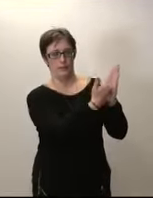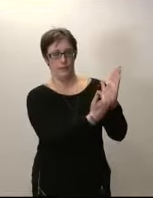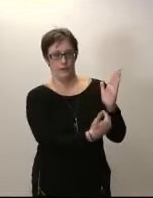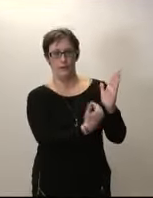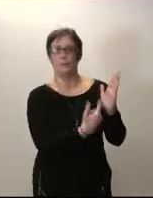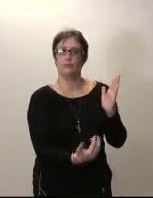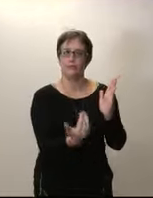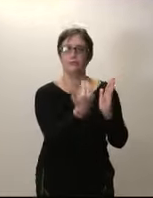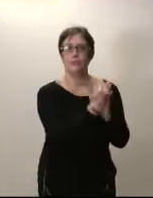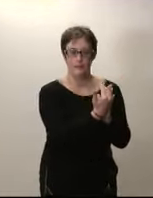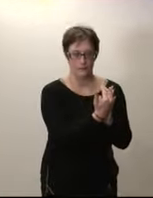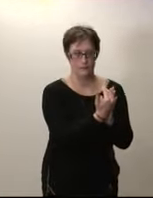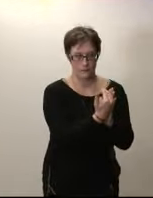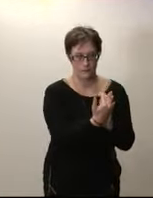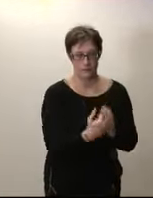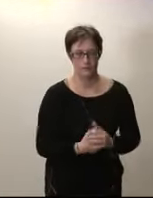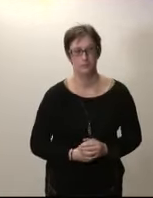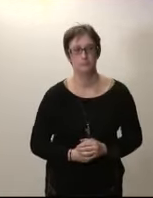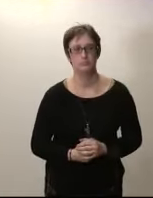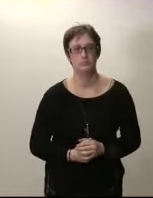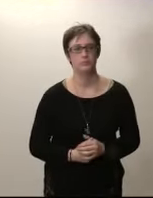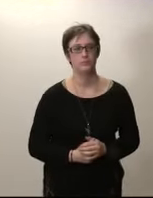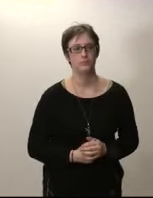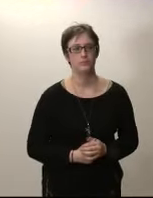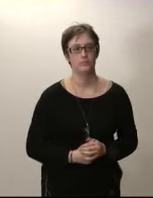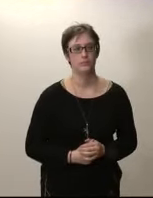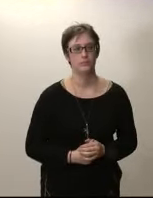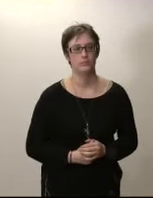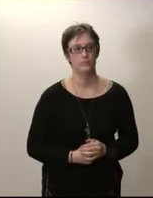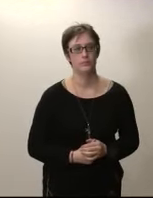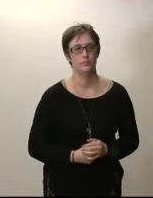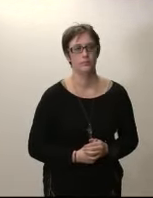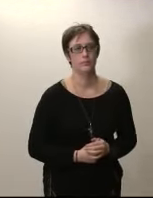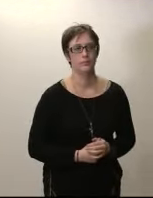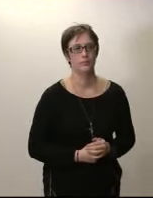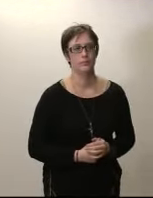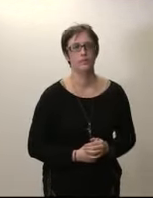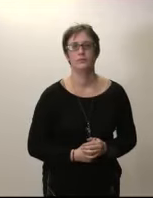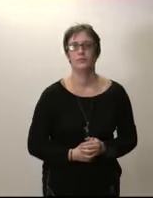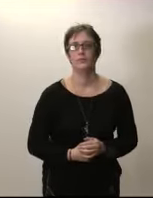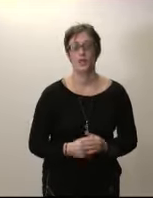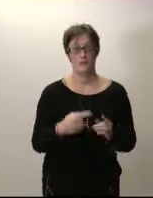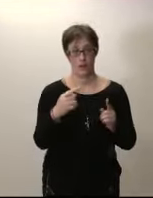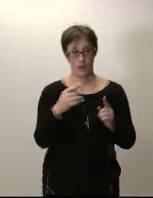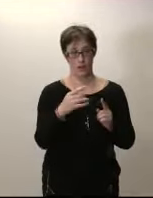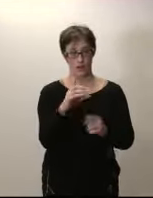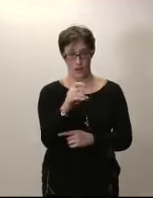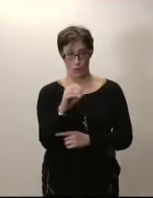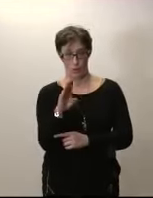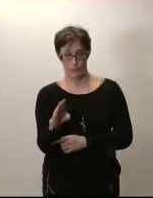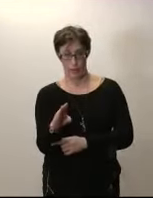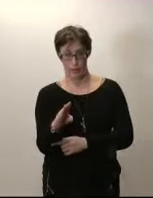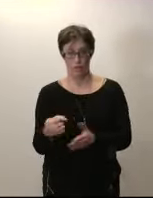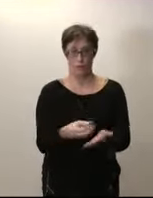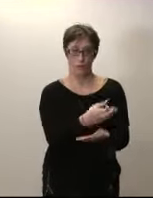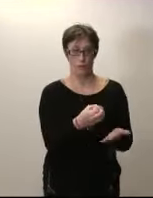l'aspect de effectuer le connaître le compte administratif avant le DOB, nous avons fait